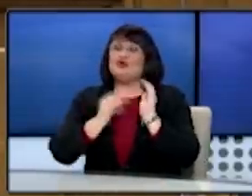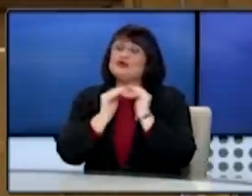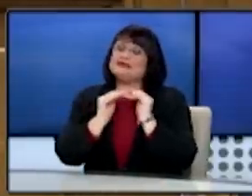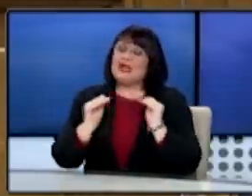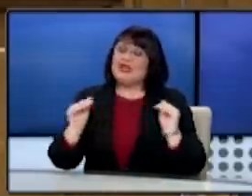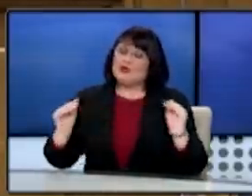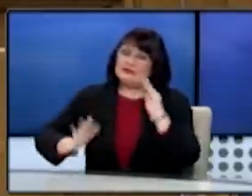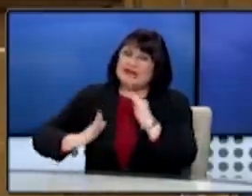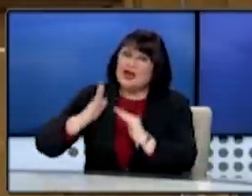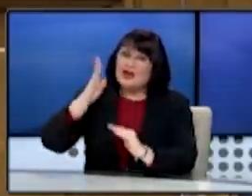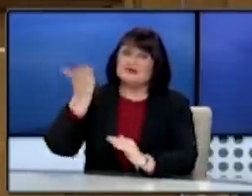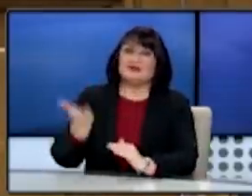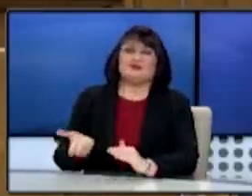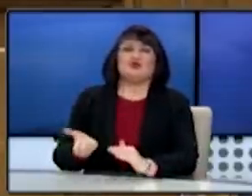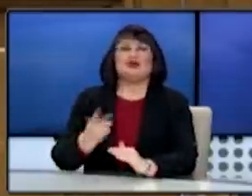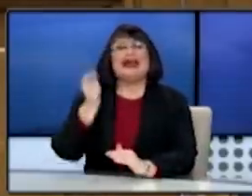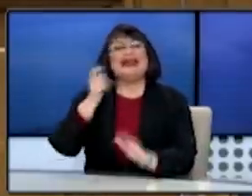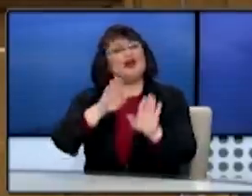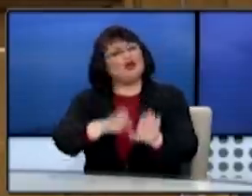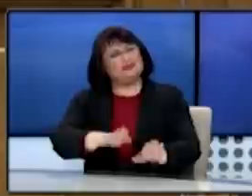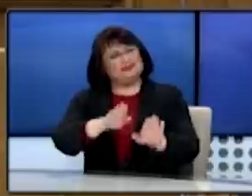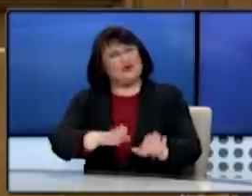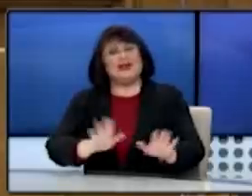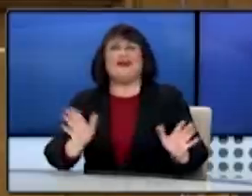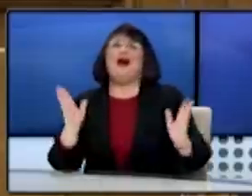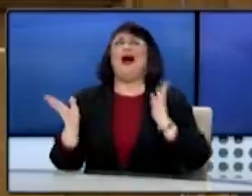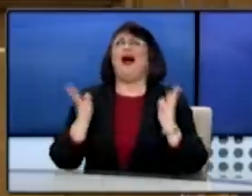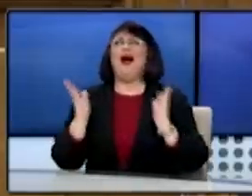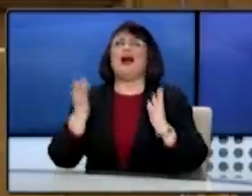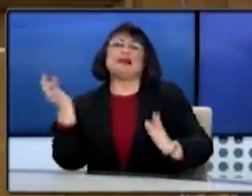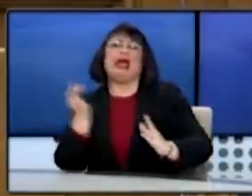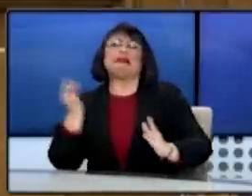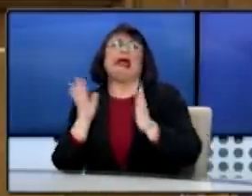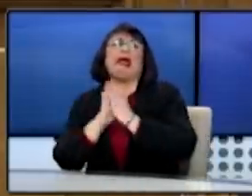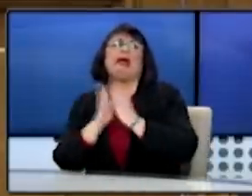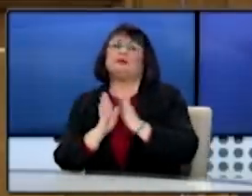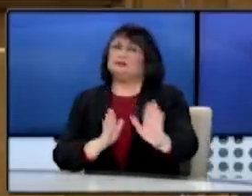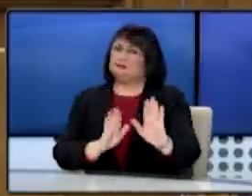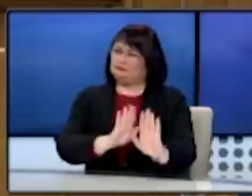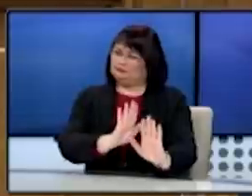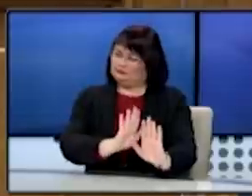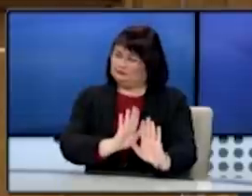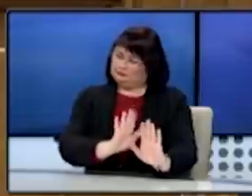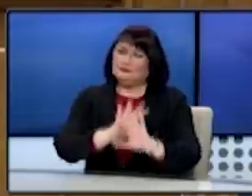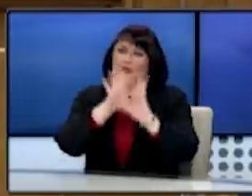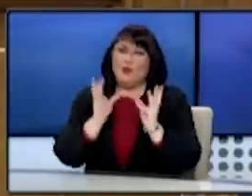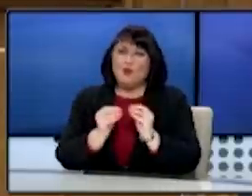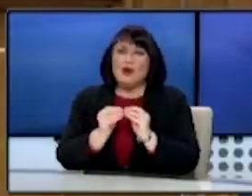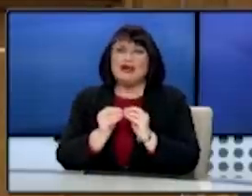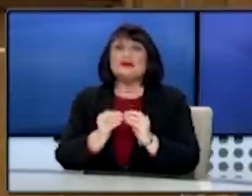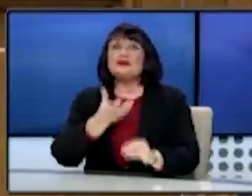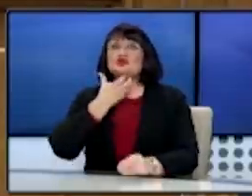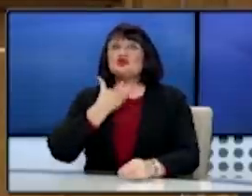Ανάκαμψης. Κατεβάστε λοιπόν λίγο τους τόνους, γιατί όλα αυτά αποτελούν παράγοντες που